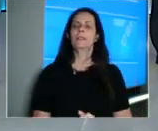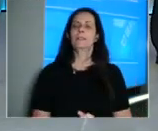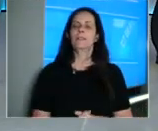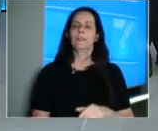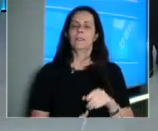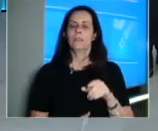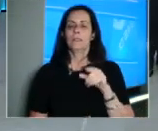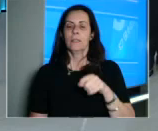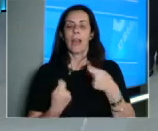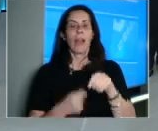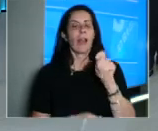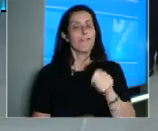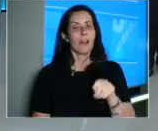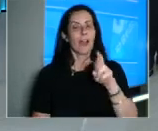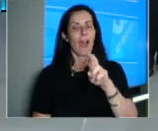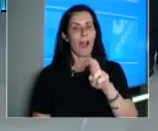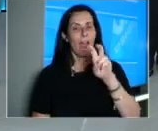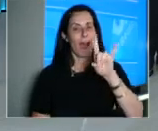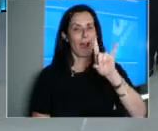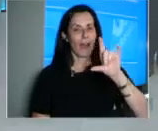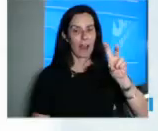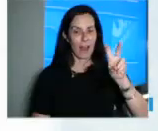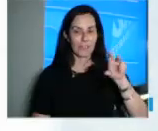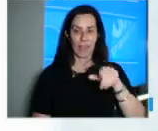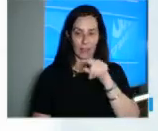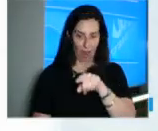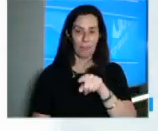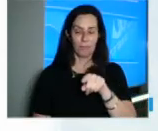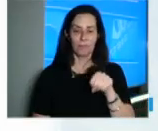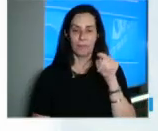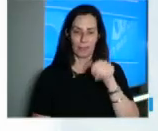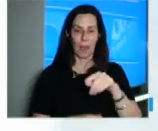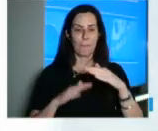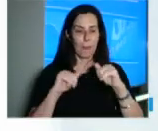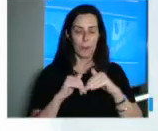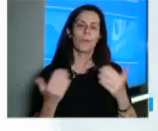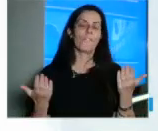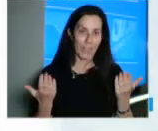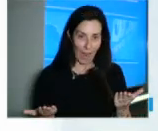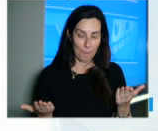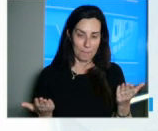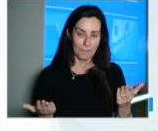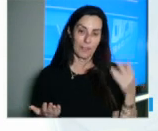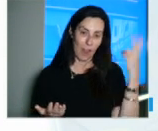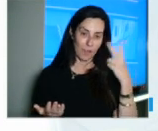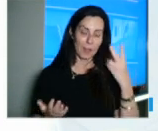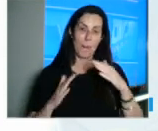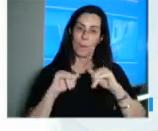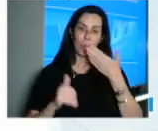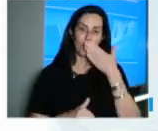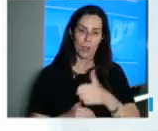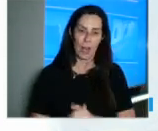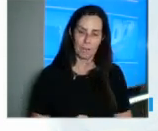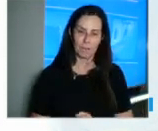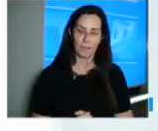ה-21, חברת הכנסת היוצאת רחל עזריה, גם היא הצטרפה לחגיגות, ואיך לא? כמובן, במימונה